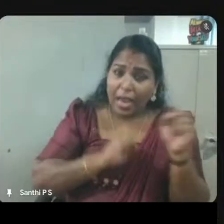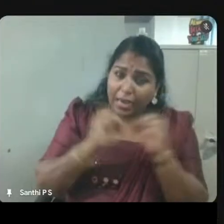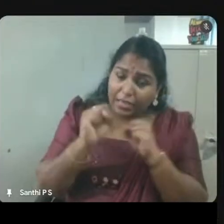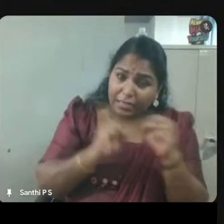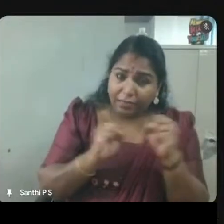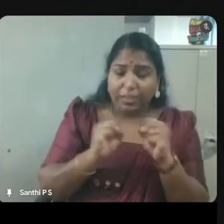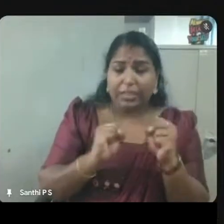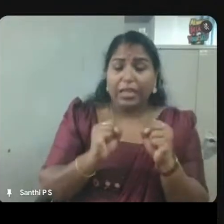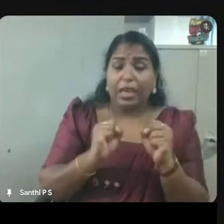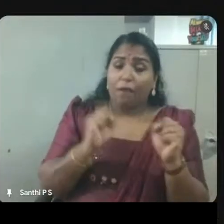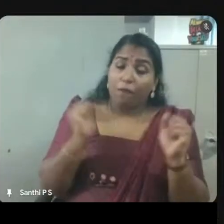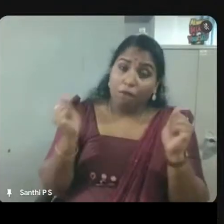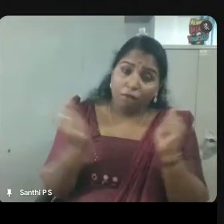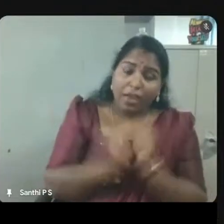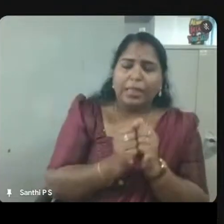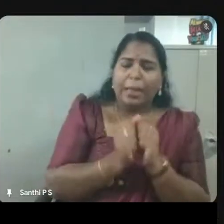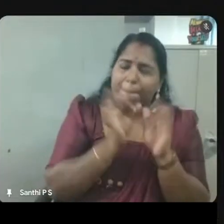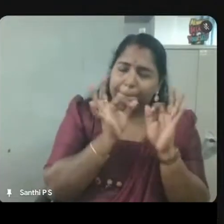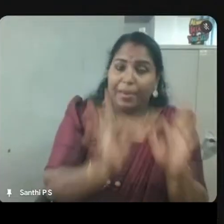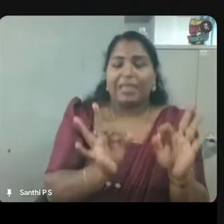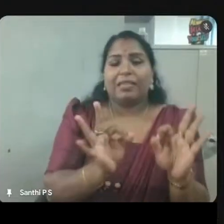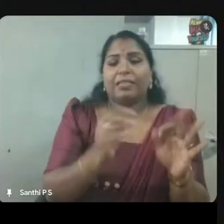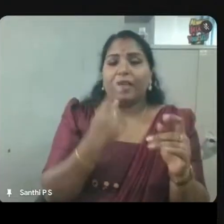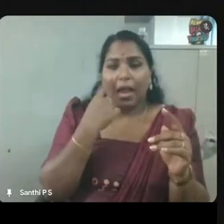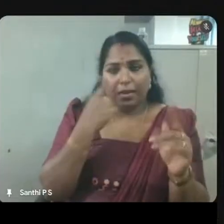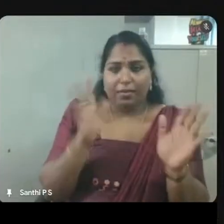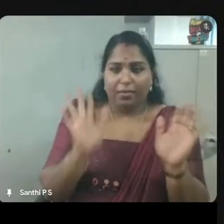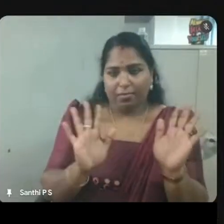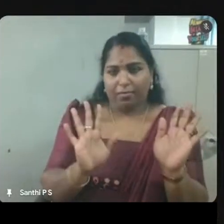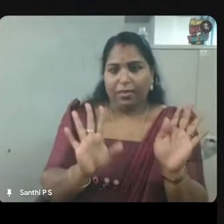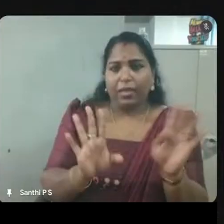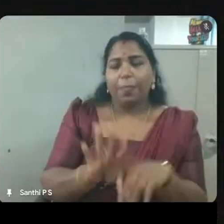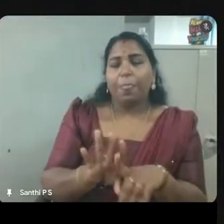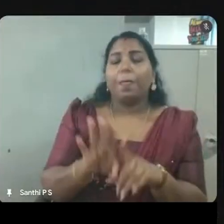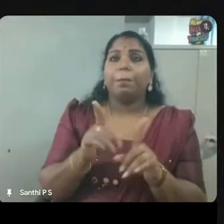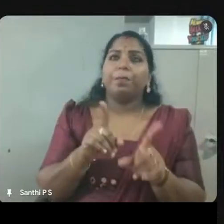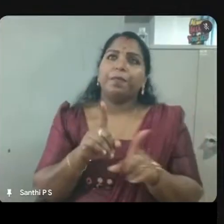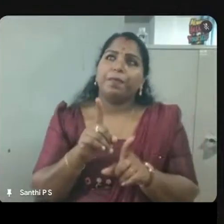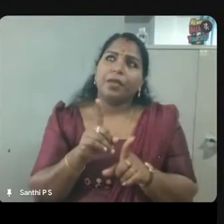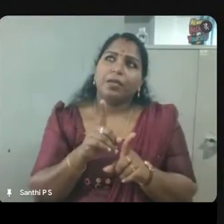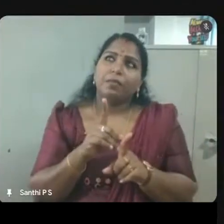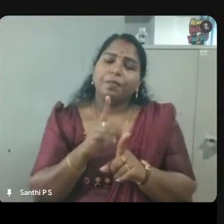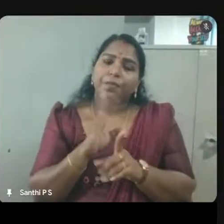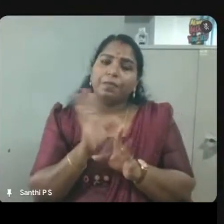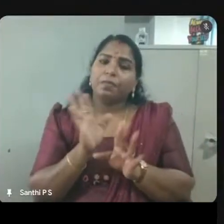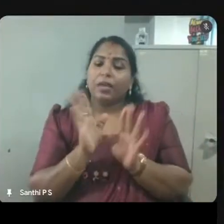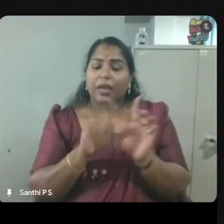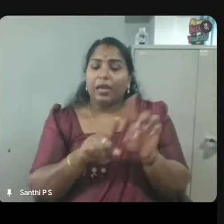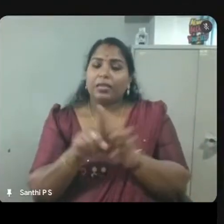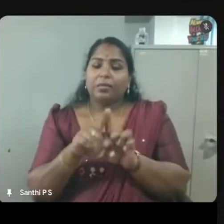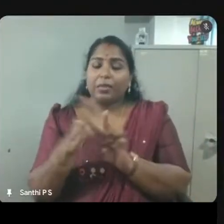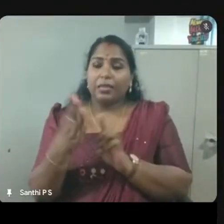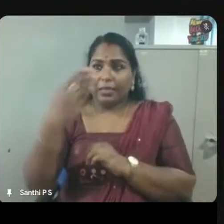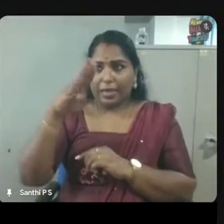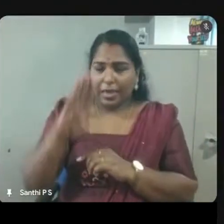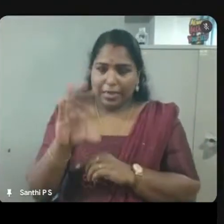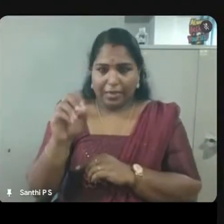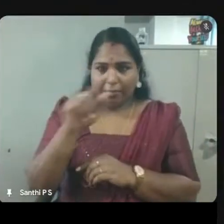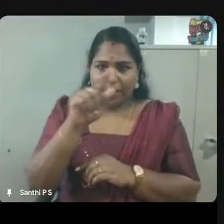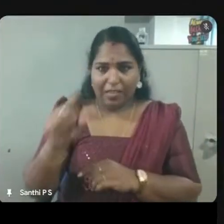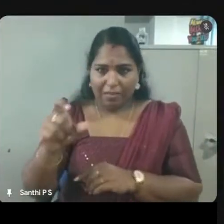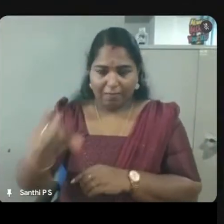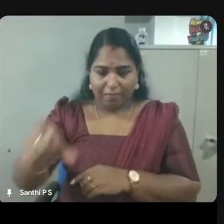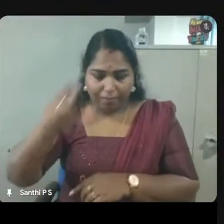-12 -13 വെച്ചിട്ട് എത്രമാത്രം കാഴ്ചയുണ്ട്. സപ്പോസ് നമുക്കതൊരു 90% കാഴ്ച കിട്ടുന്നുണ്ട്, 100% അല്ല പോട്ടെ, ഒരു